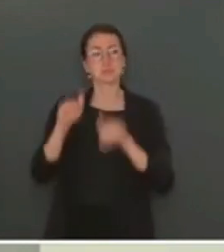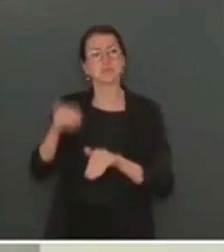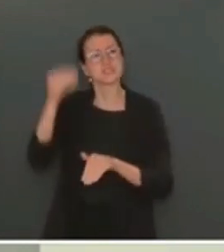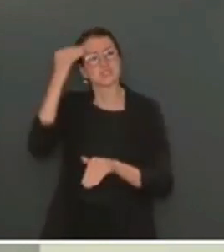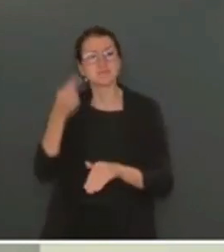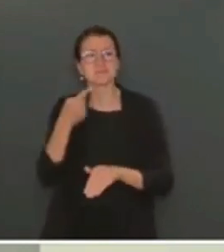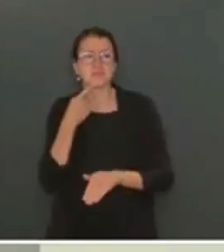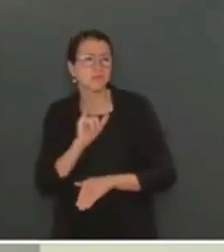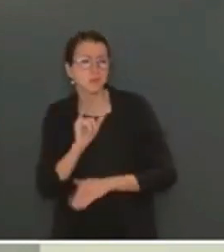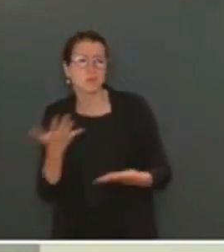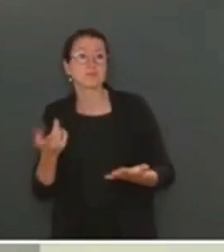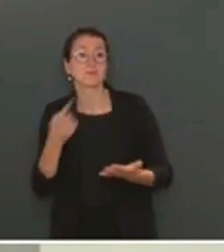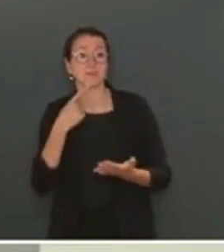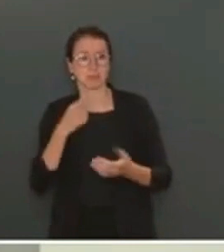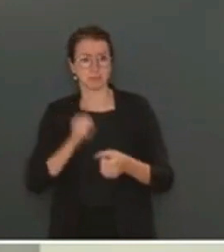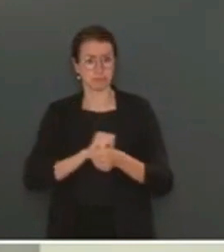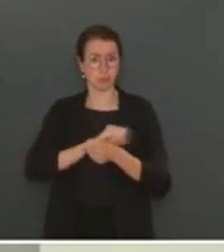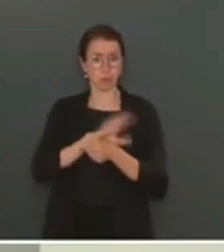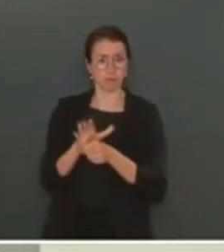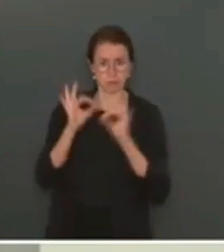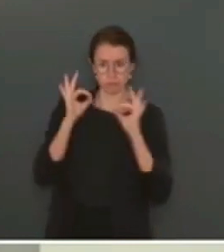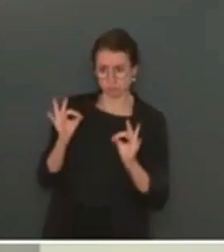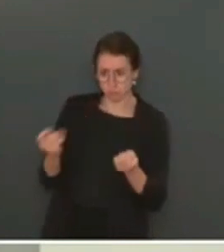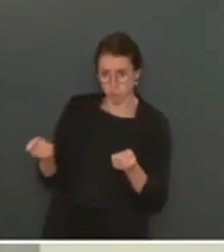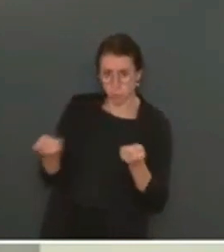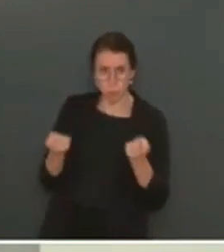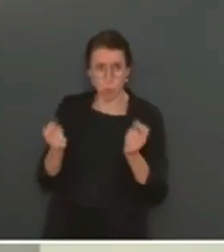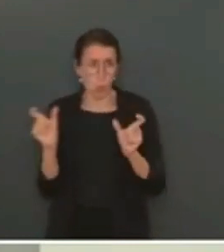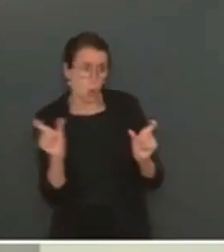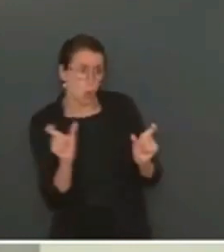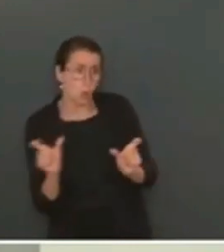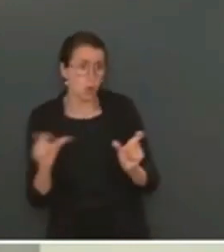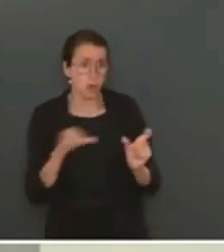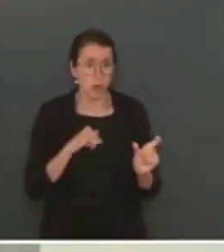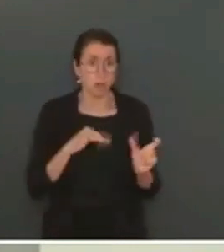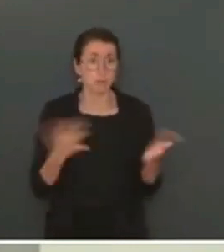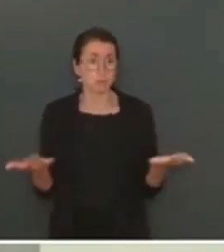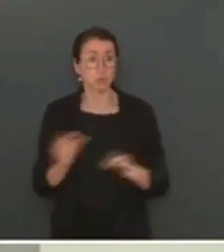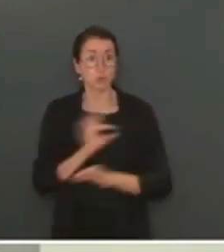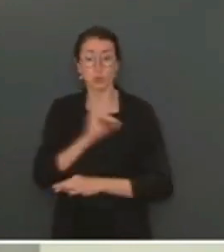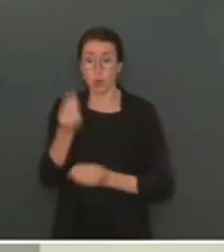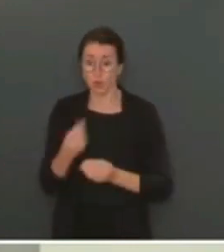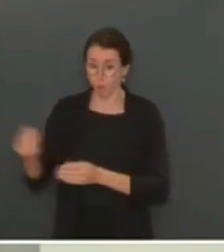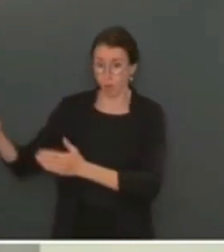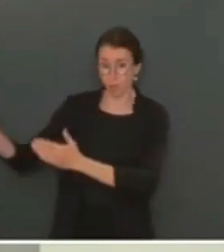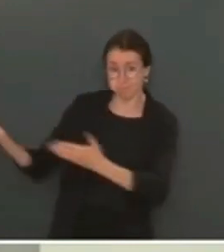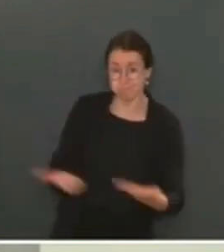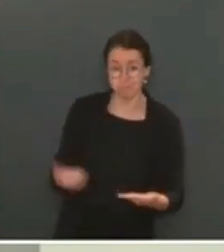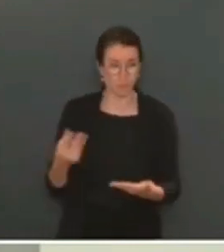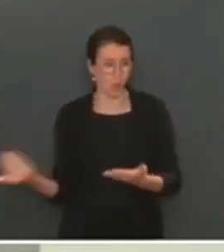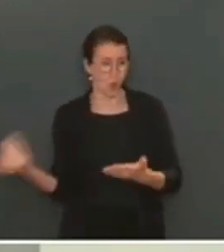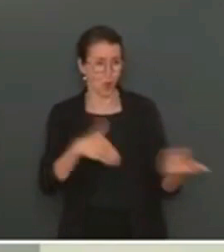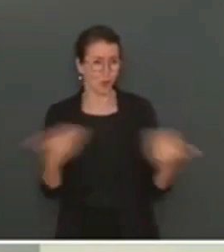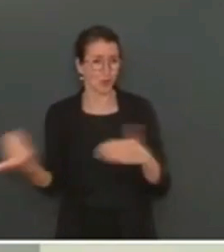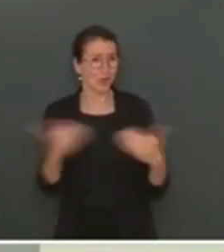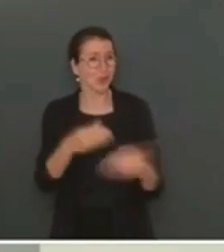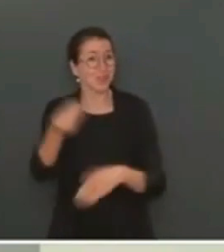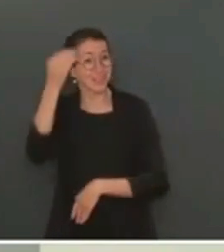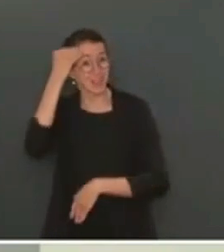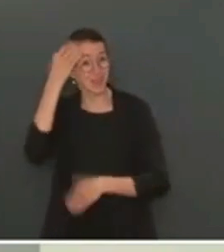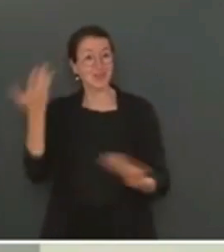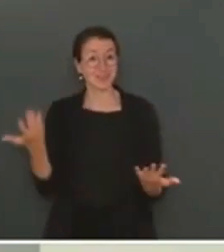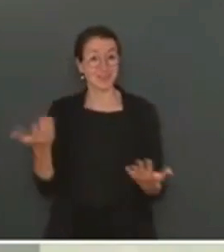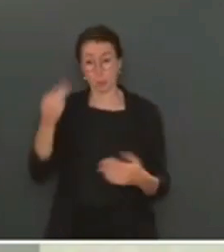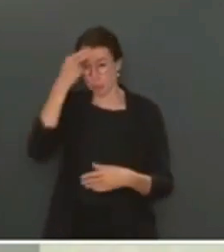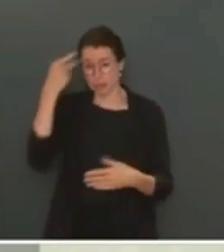وإنفعل لنهاتب إلى الكامل Les efforts du mois d'août vont permettre cette rentrée pour tous, ce dont